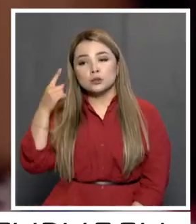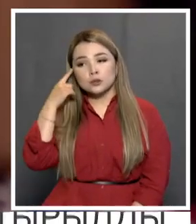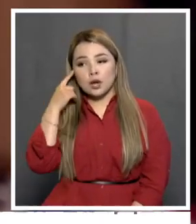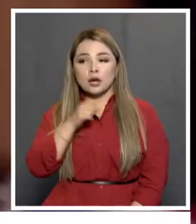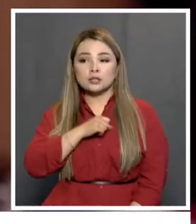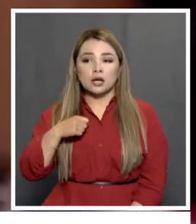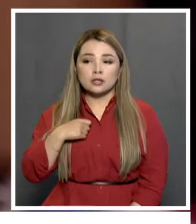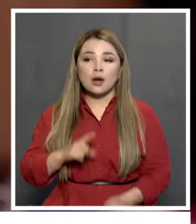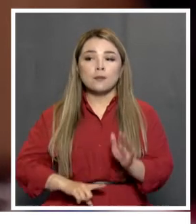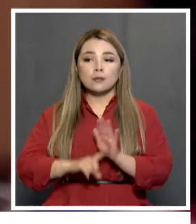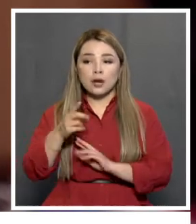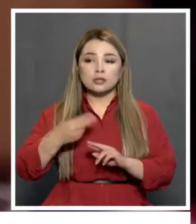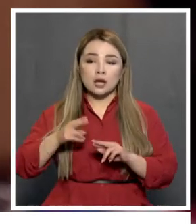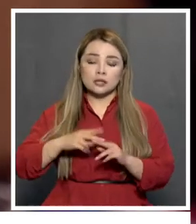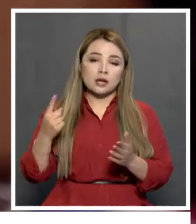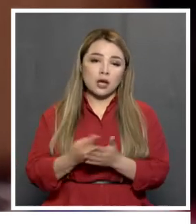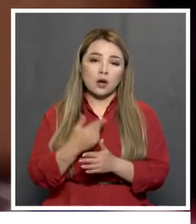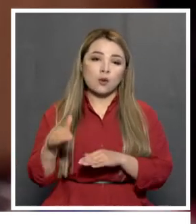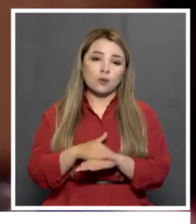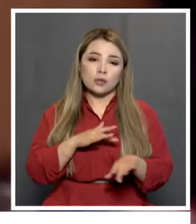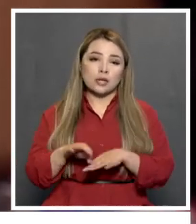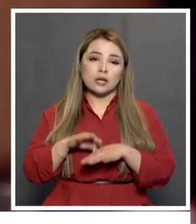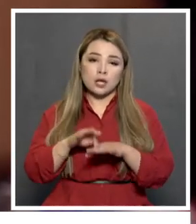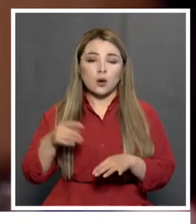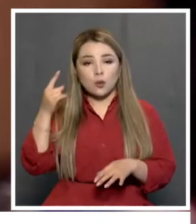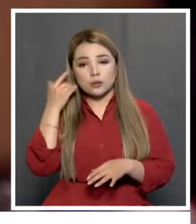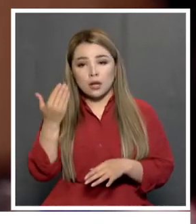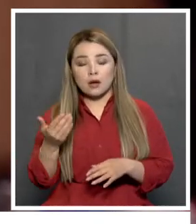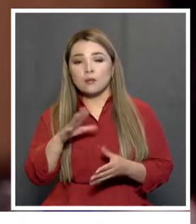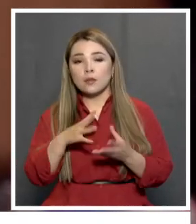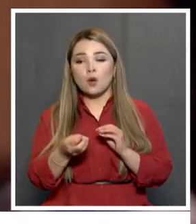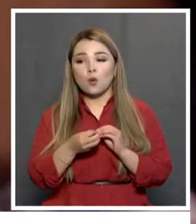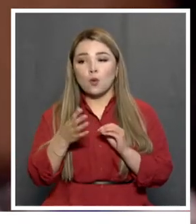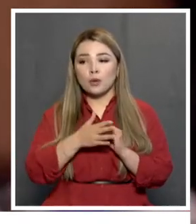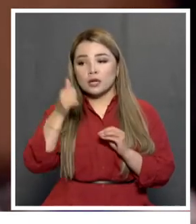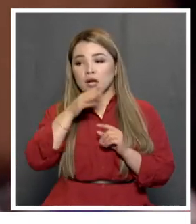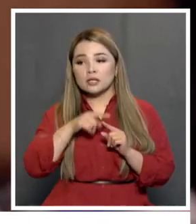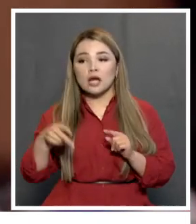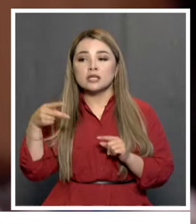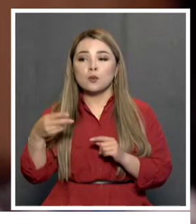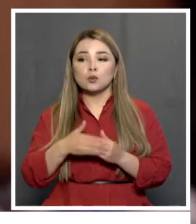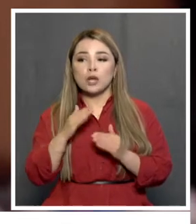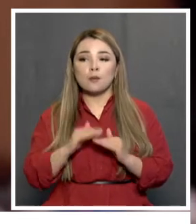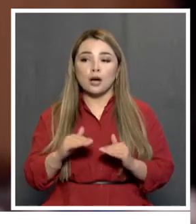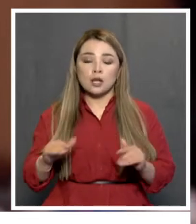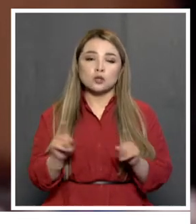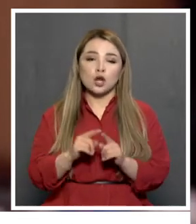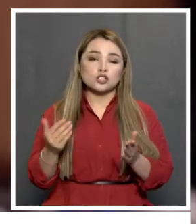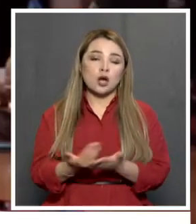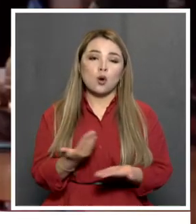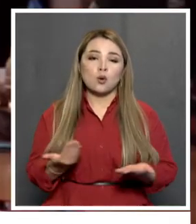Ең басында бұл шара тек бір реттік қайырымдылық акциясы болады деп ойладық. Алайда 15 жыл ішінде 2000-ға жоқ балаға жаңа өмір